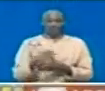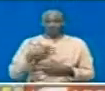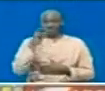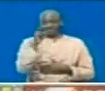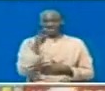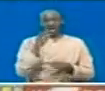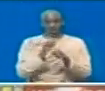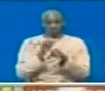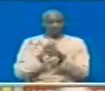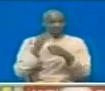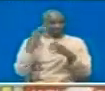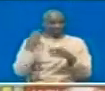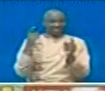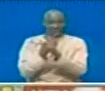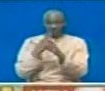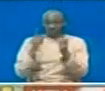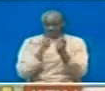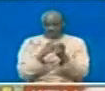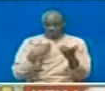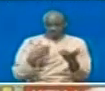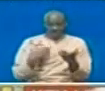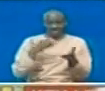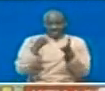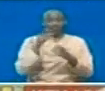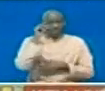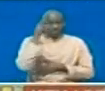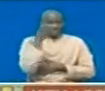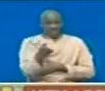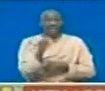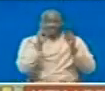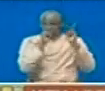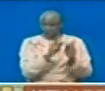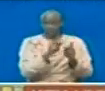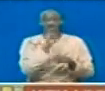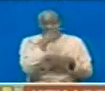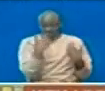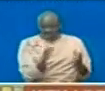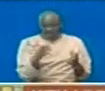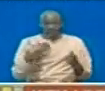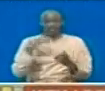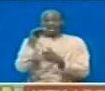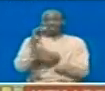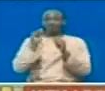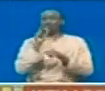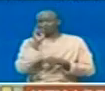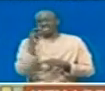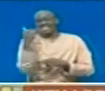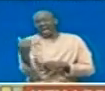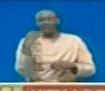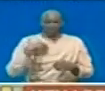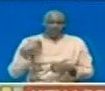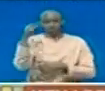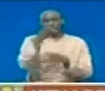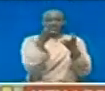much talent over the past two tournaments, both in Kisumu and here in Mombasa. And I think we are scouting for talent. We want to see younger players coming through the